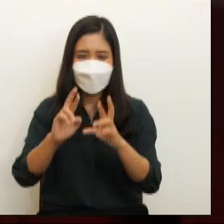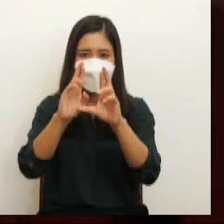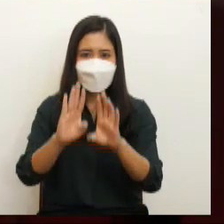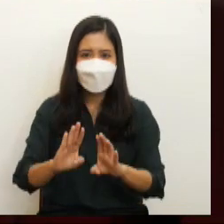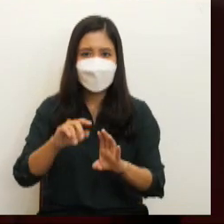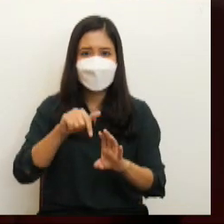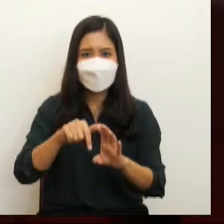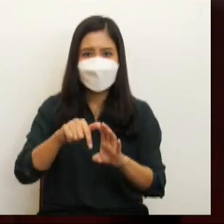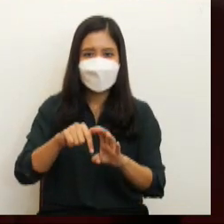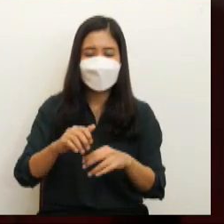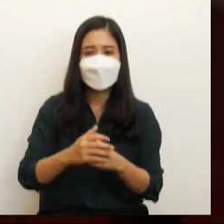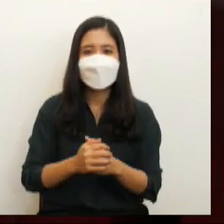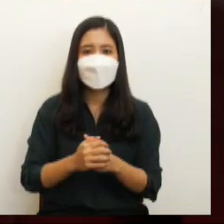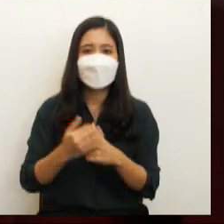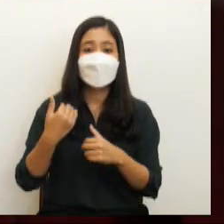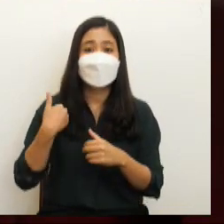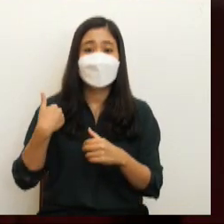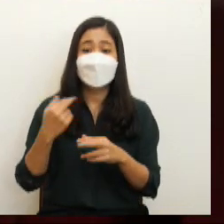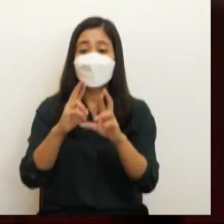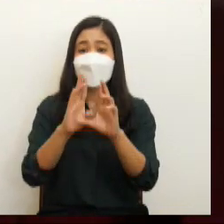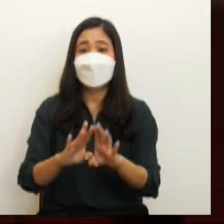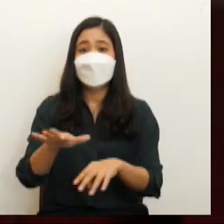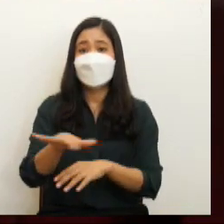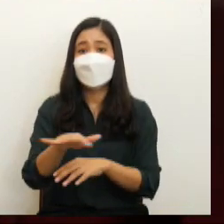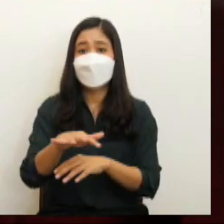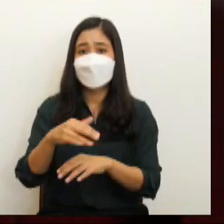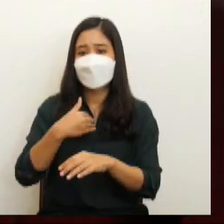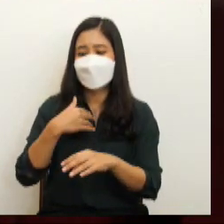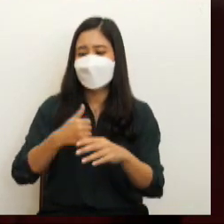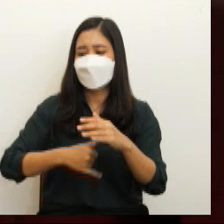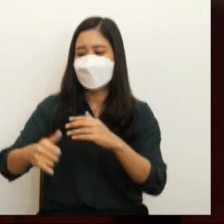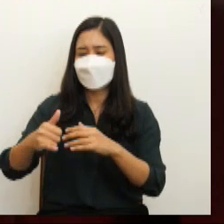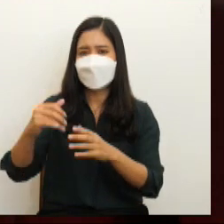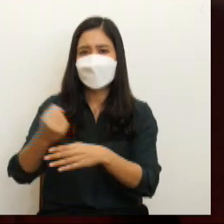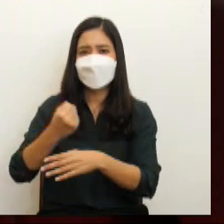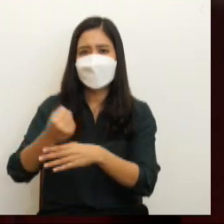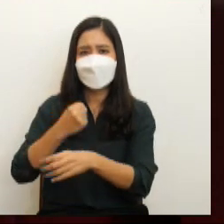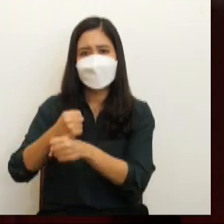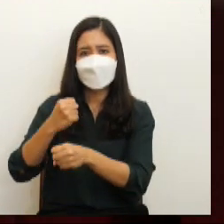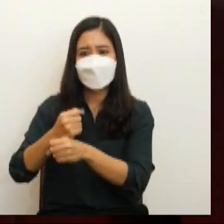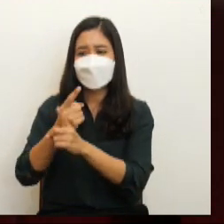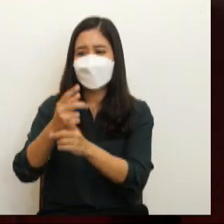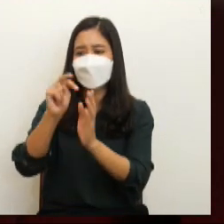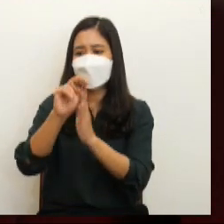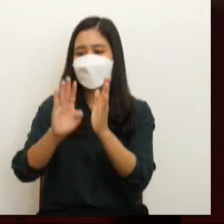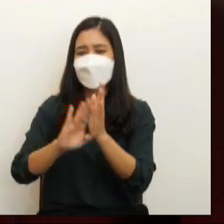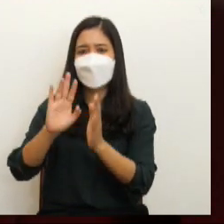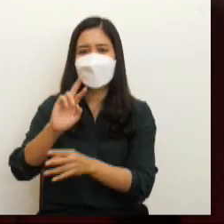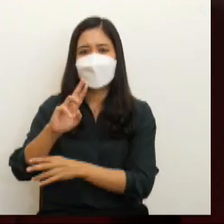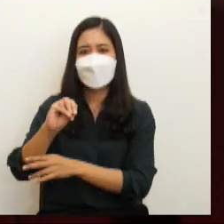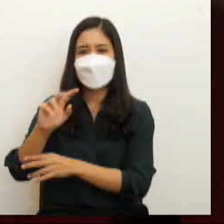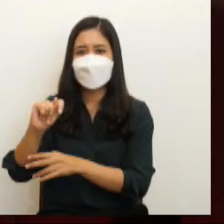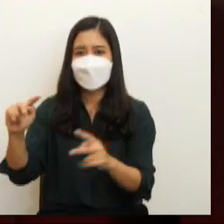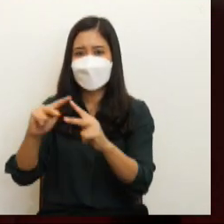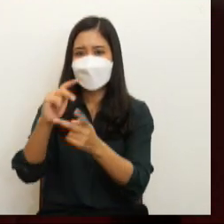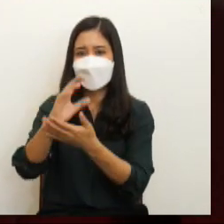าเป็นนักเรียนนักศึกษาในระบบปกติจะออกฝึกในวิชาฝึกงานมีนโยบายอันที่1ก็คือให้นักเรียนลองหาสถ